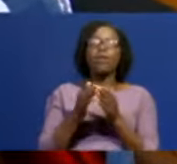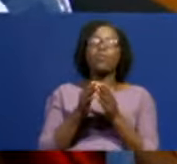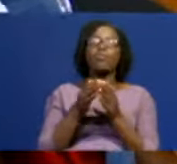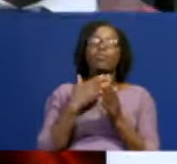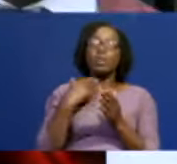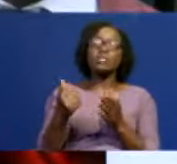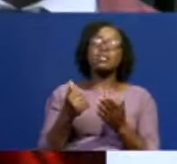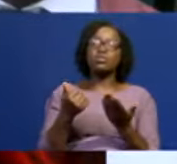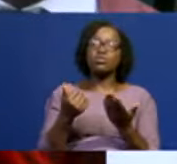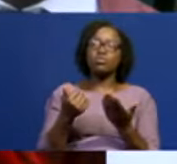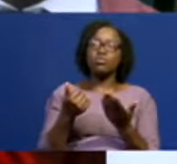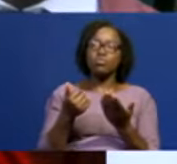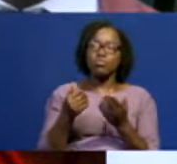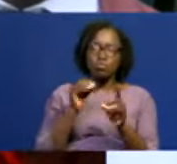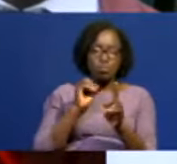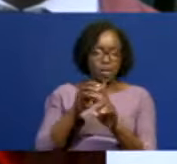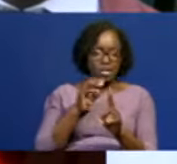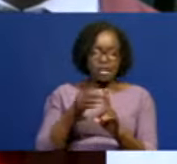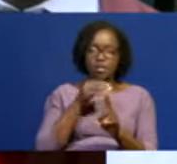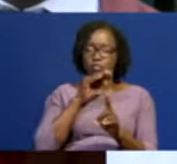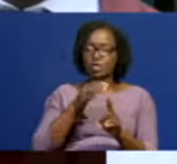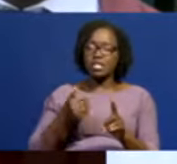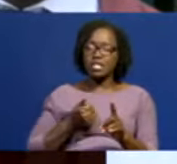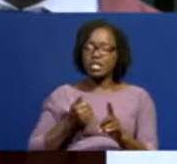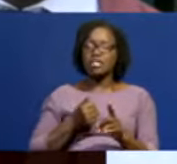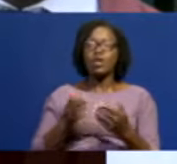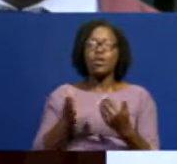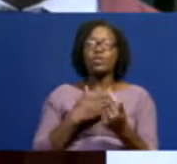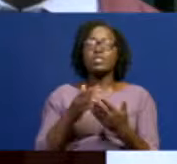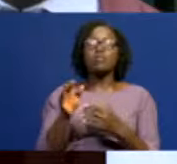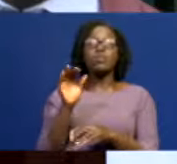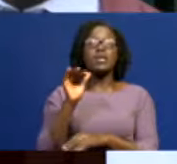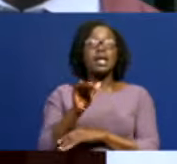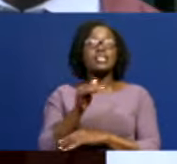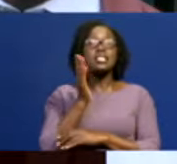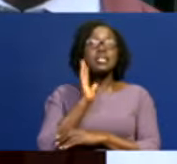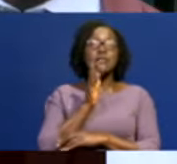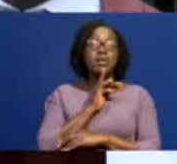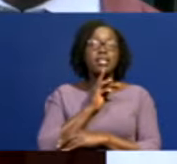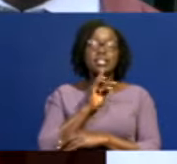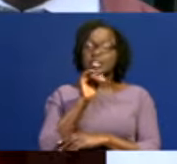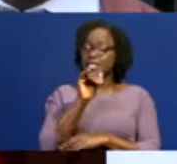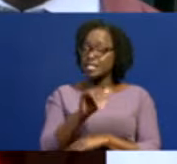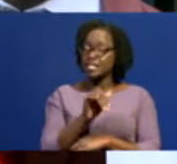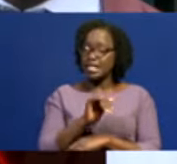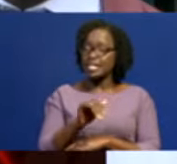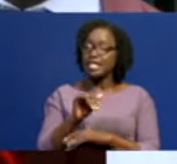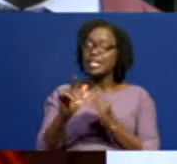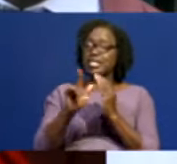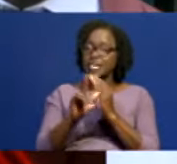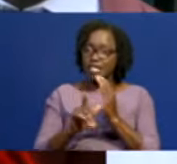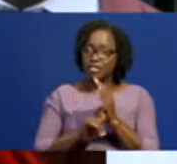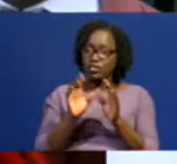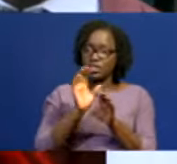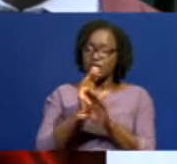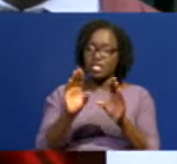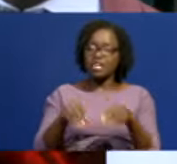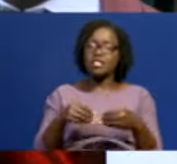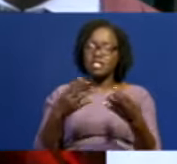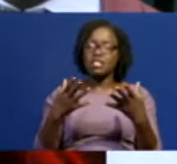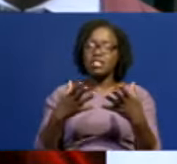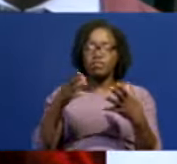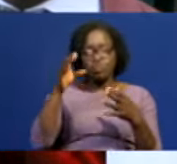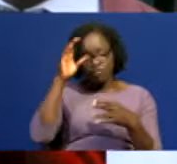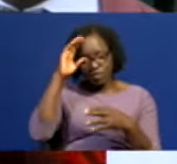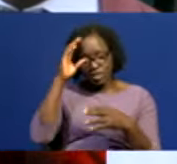girls. Jambo ambalo tungeomba sana wazazi ni ya kwamba mafunzo ambayo kanisa inapatia wapate